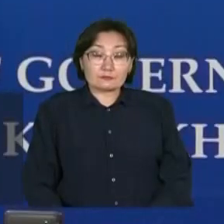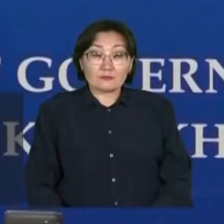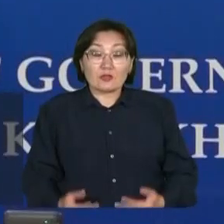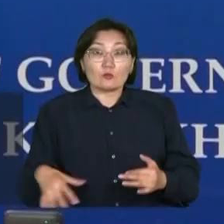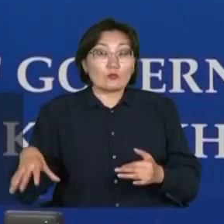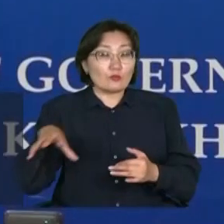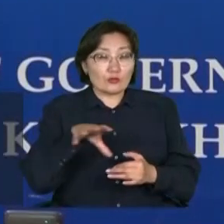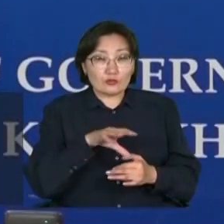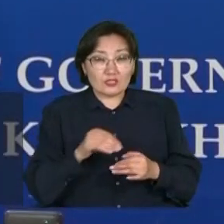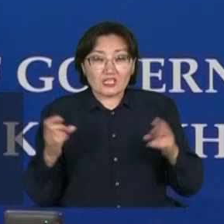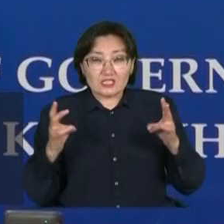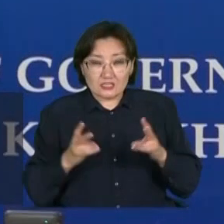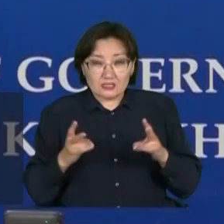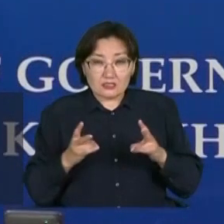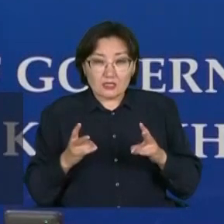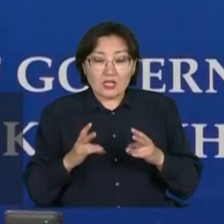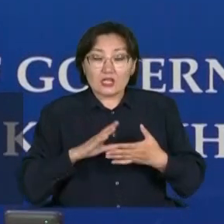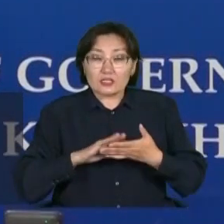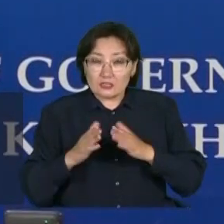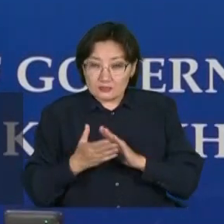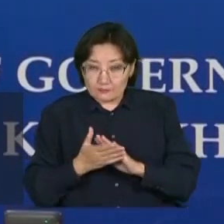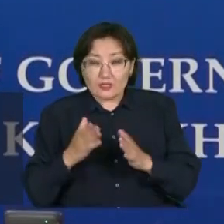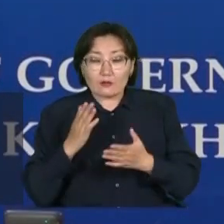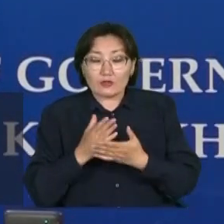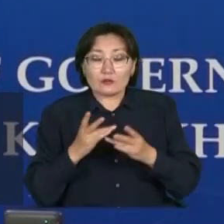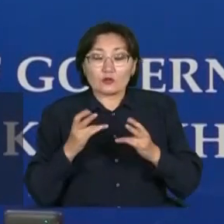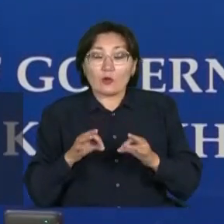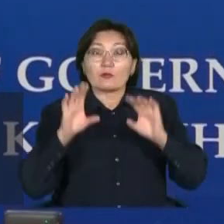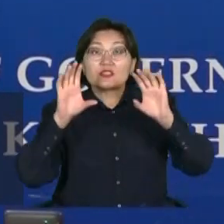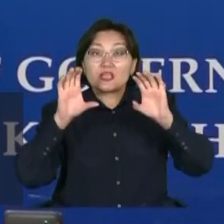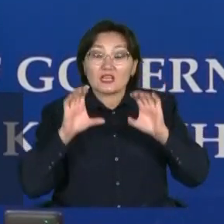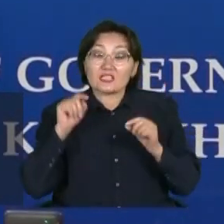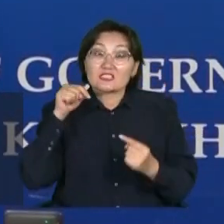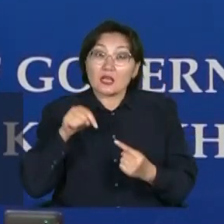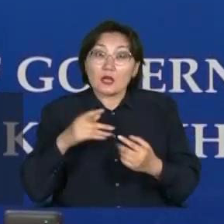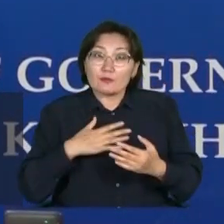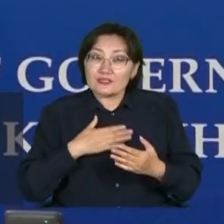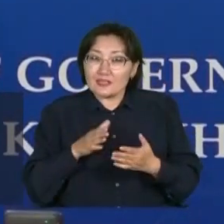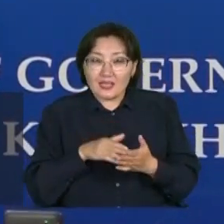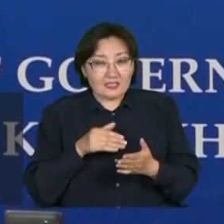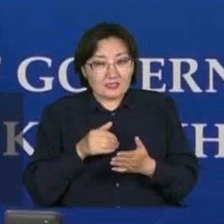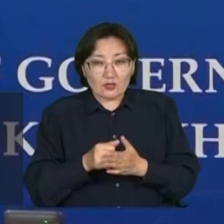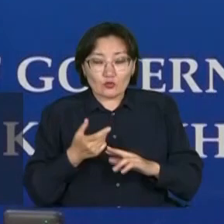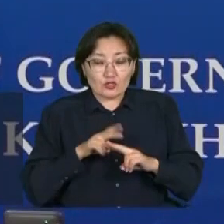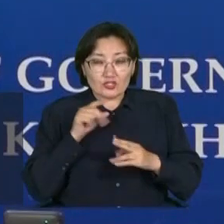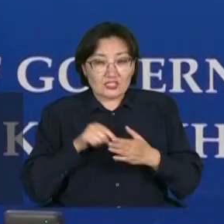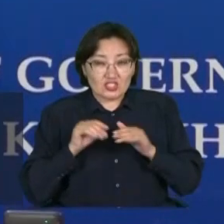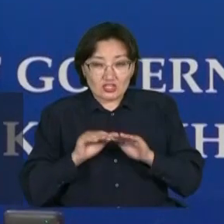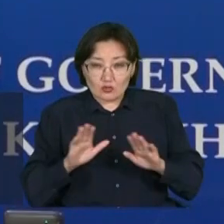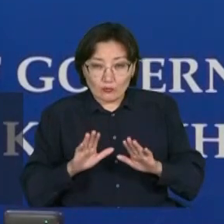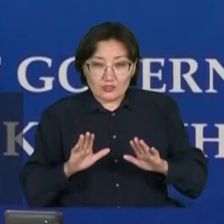Бүкіл қажетті келісімдер бар, бірақ заңды тұрғыдан біз әлі ол сұрақты шешкен